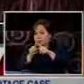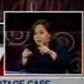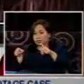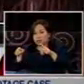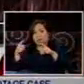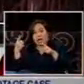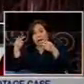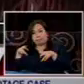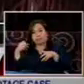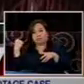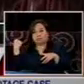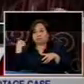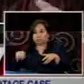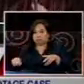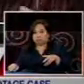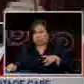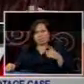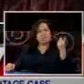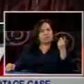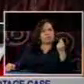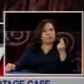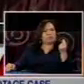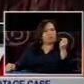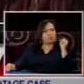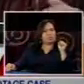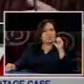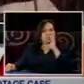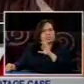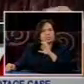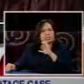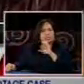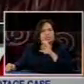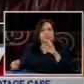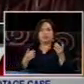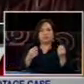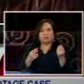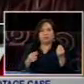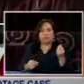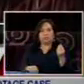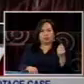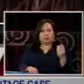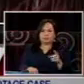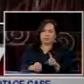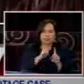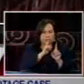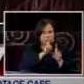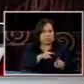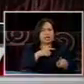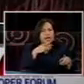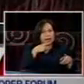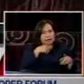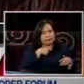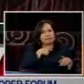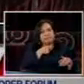Suprema? Saan siya tatakbo? Saan siya dudulog? Meron yung mga inherent and